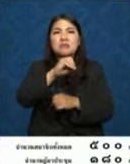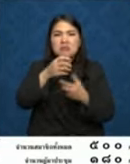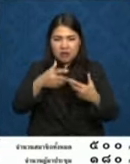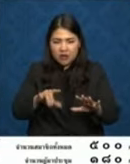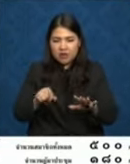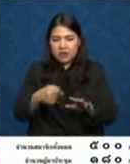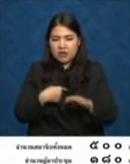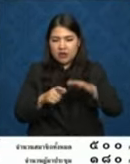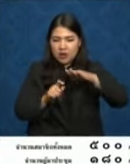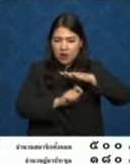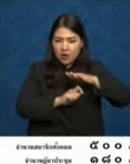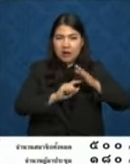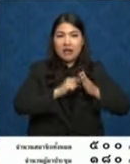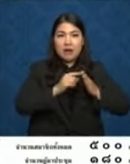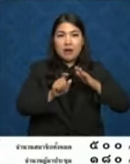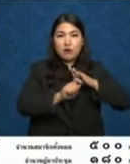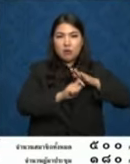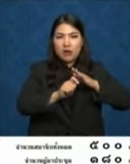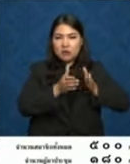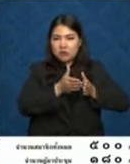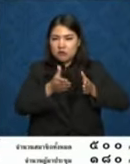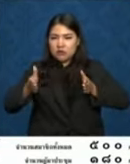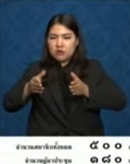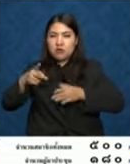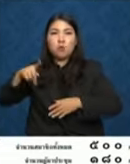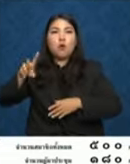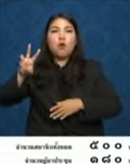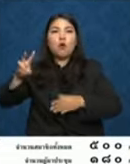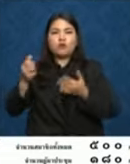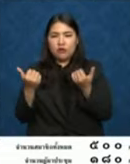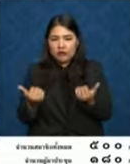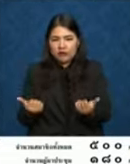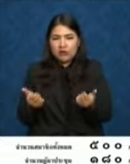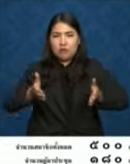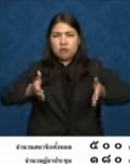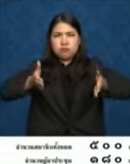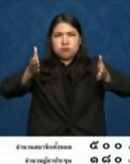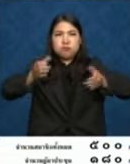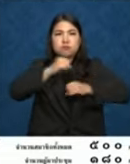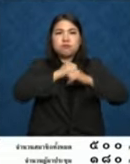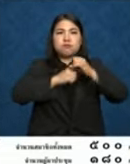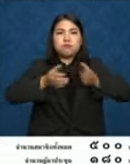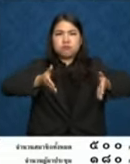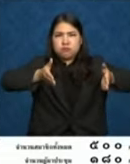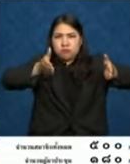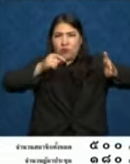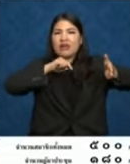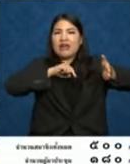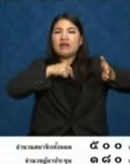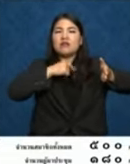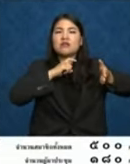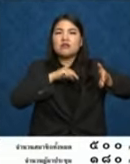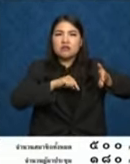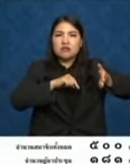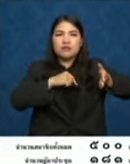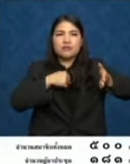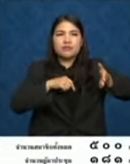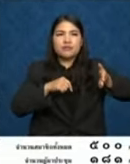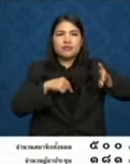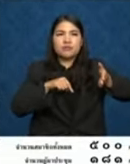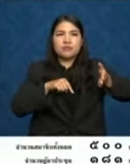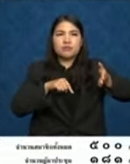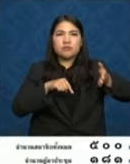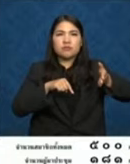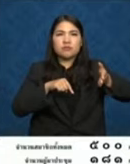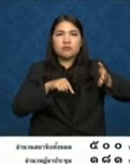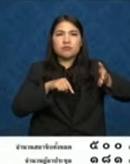งป.6ทำการเรียนการสอนปัจจุบันนี้อาคารดังกล่าวสำนักงานเขตพื้นที่ศึกษาและสำนักงานคณะกรรม